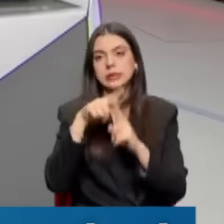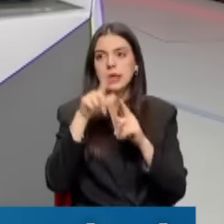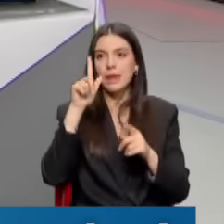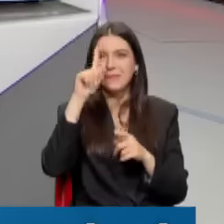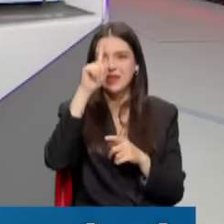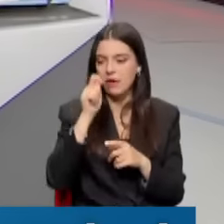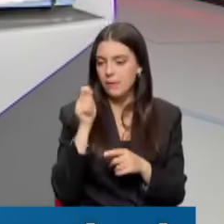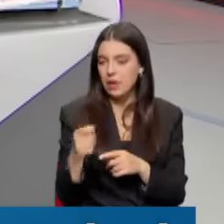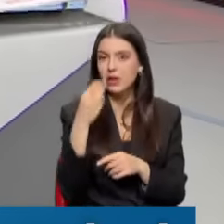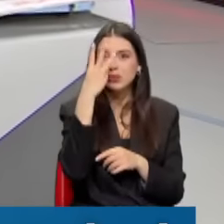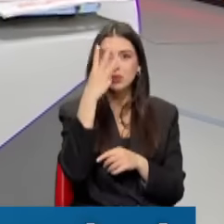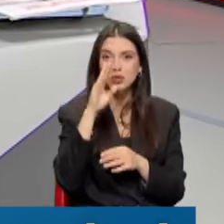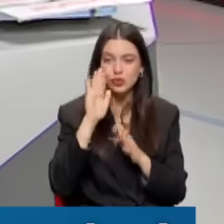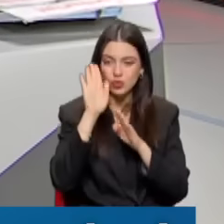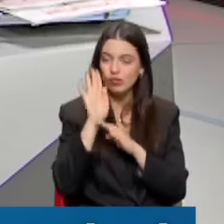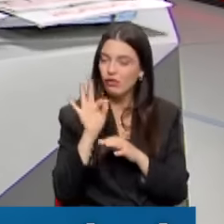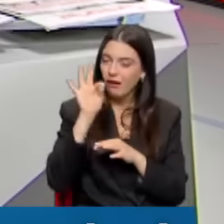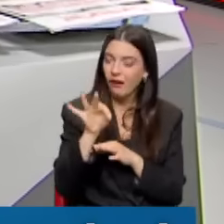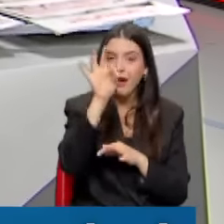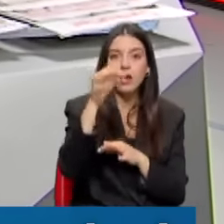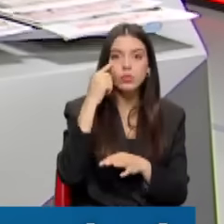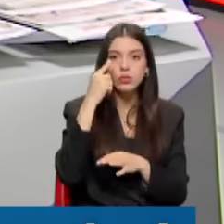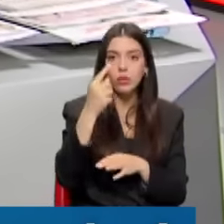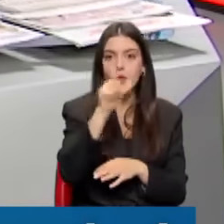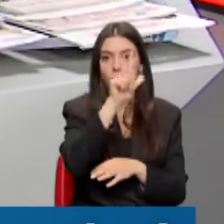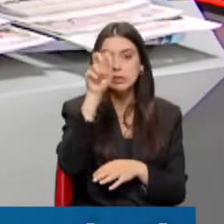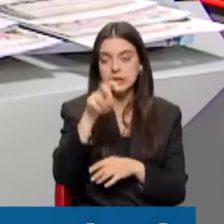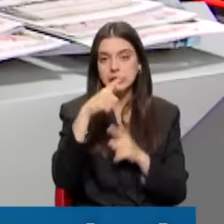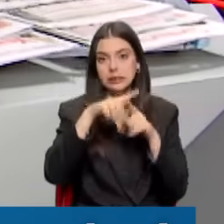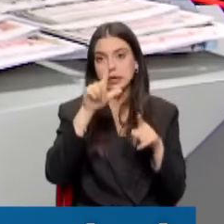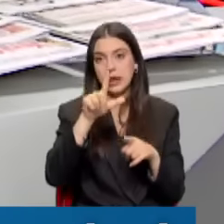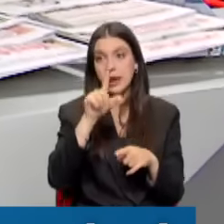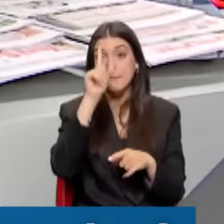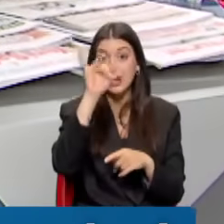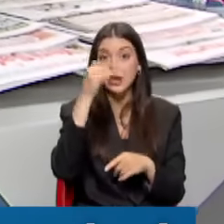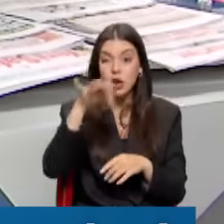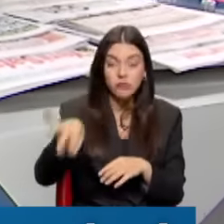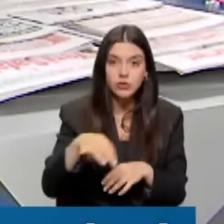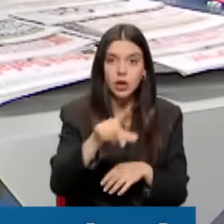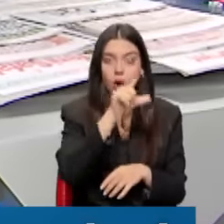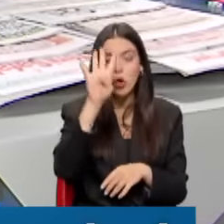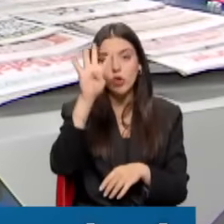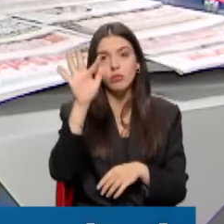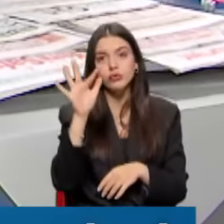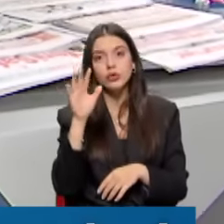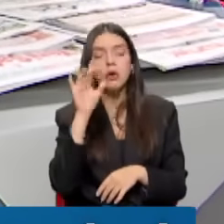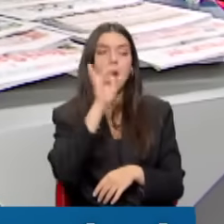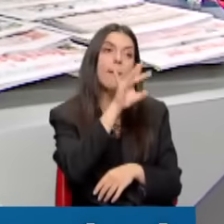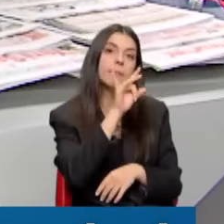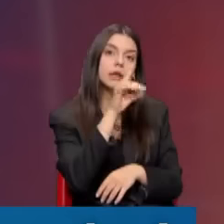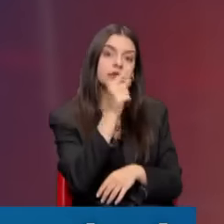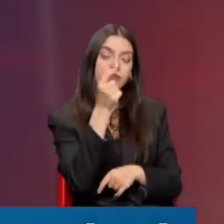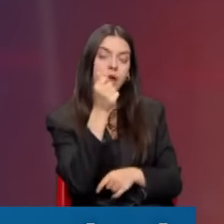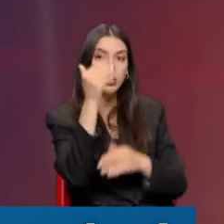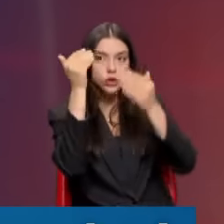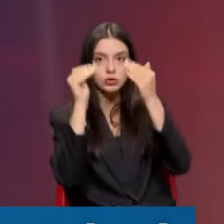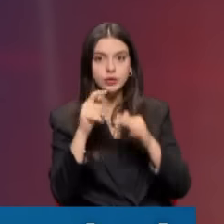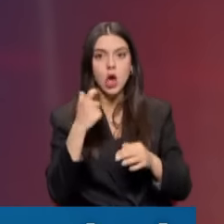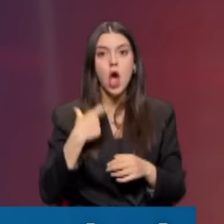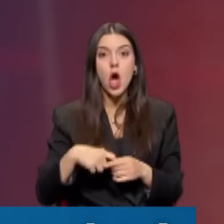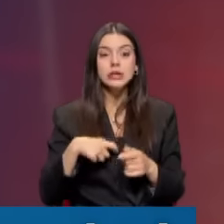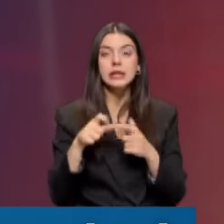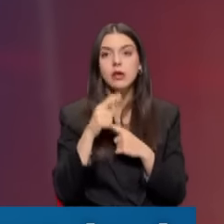bir kere ya ü Durak Metro şeyi seyahati 18 lira 1 kilo çay 14,5 15 liraya kadar düşmüş Özel